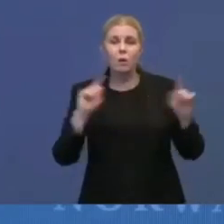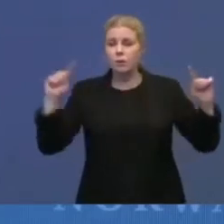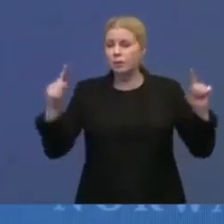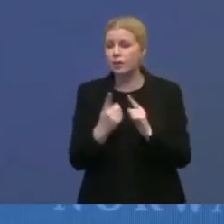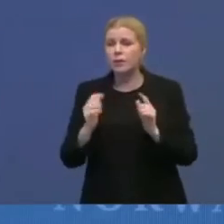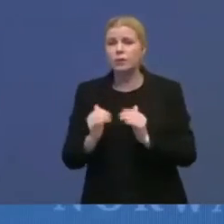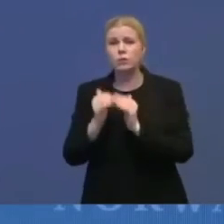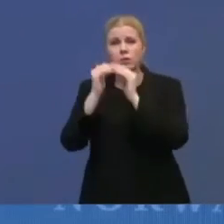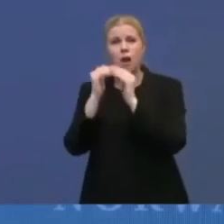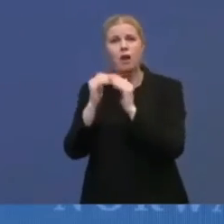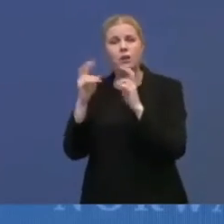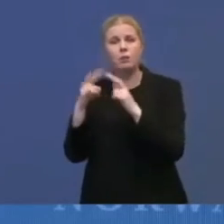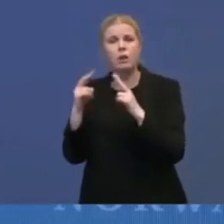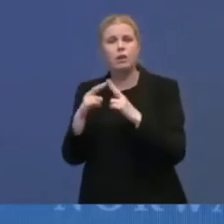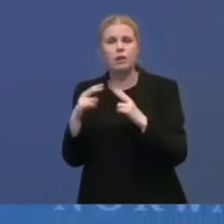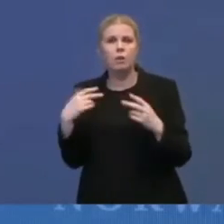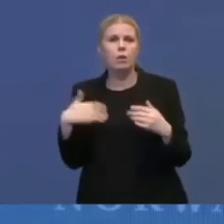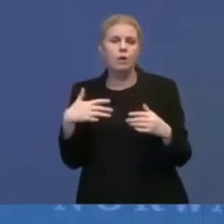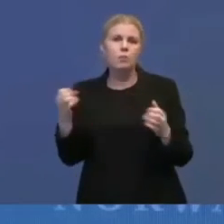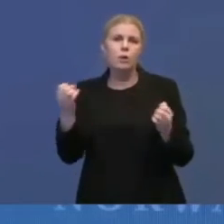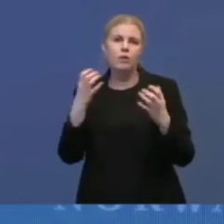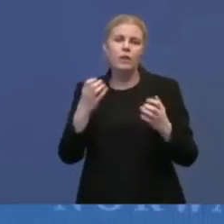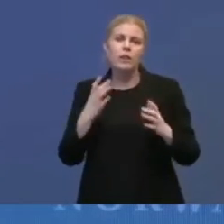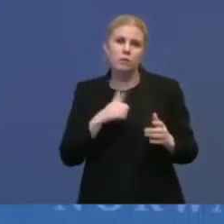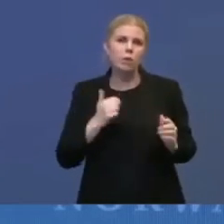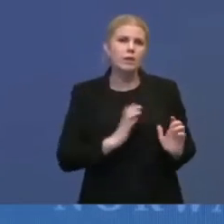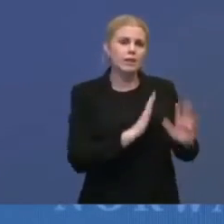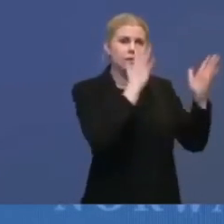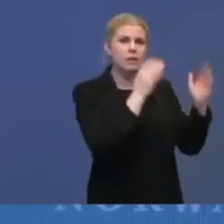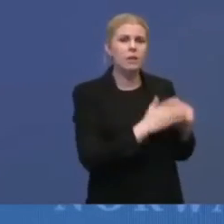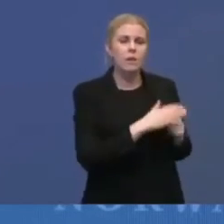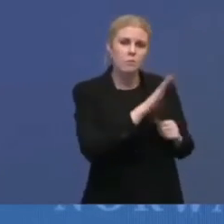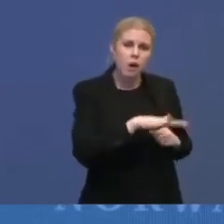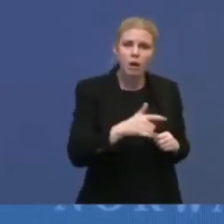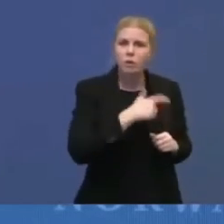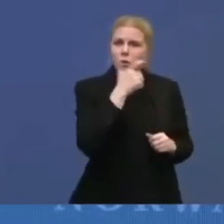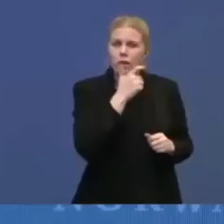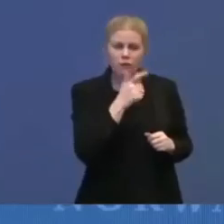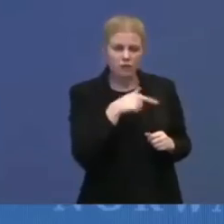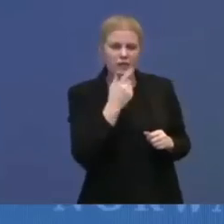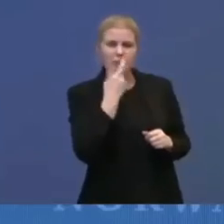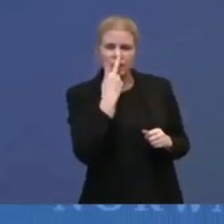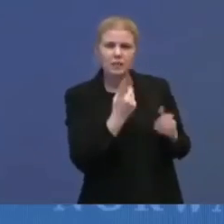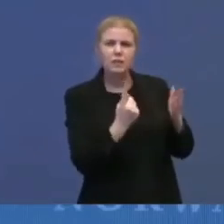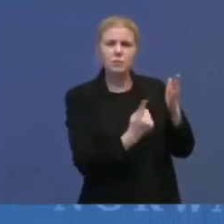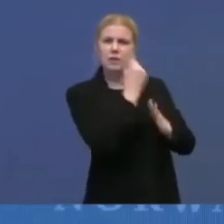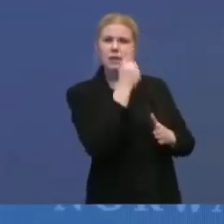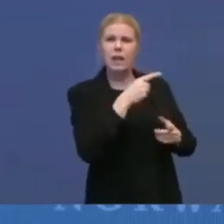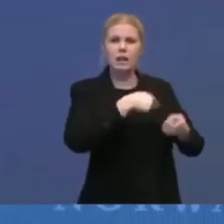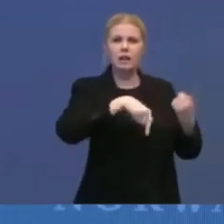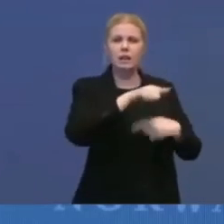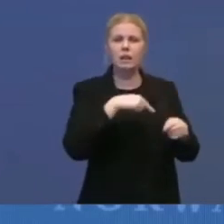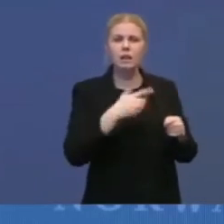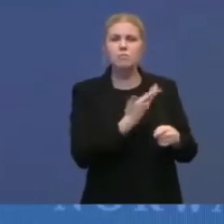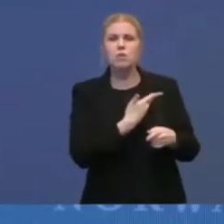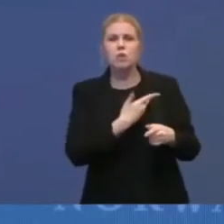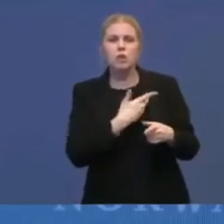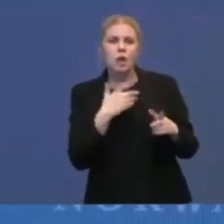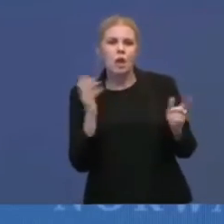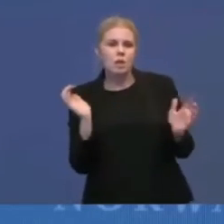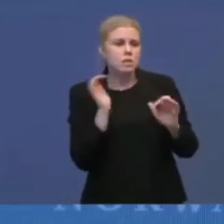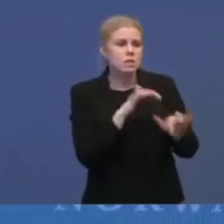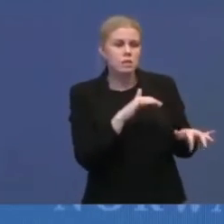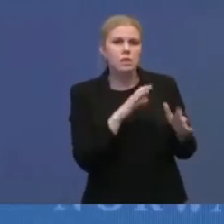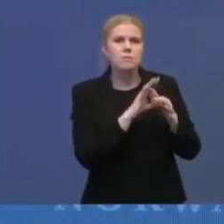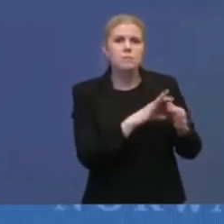bulusha a ayaa saabayin kuyaa shaay nolusha na. Gaaraahan daa yarta uaxanu aragna ina y koror teko qul qulista ba hida